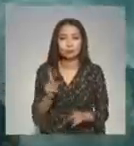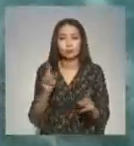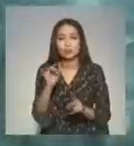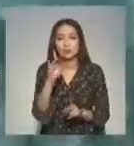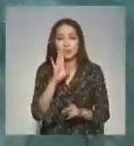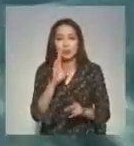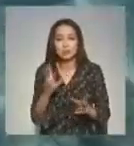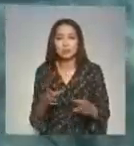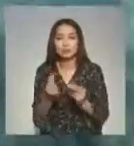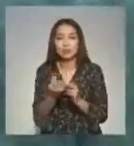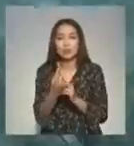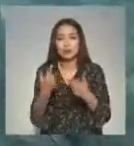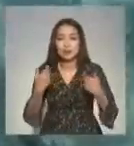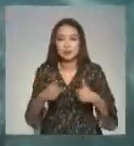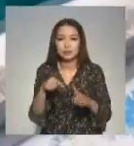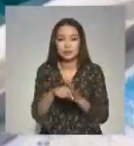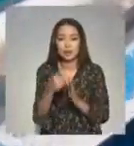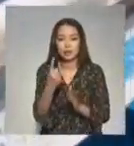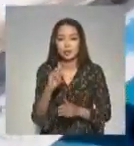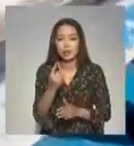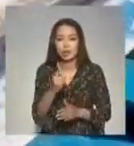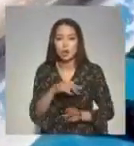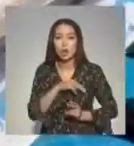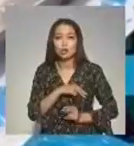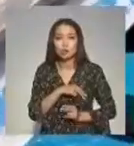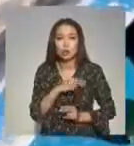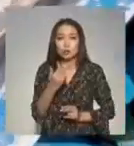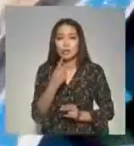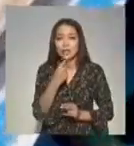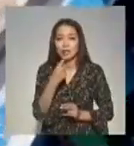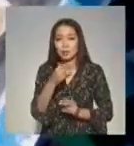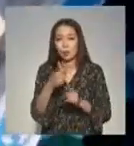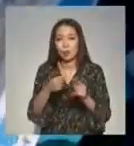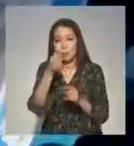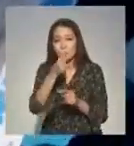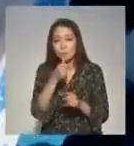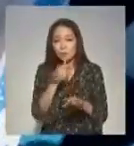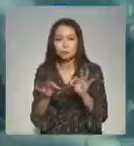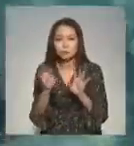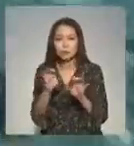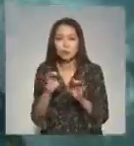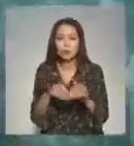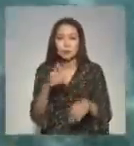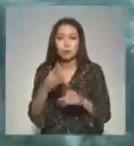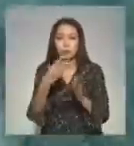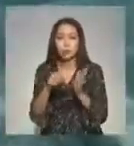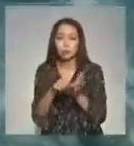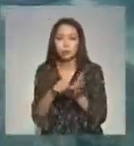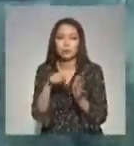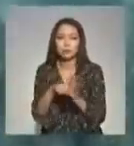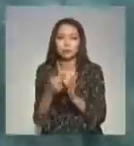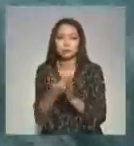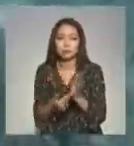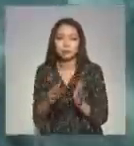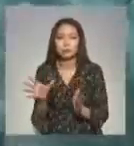вытащили 11 тел, в том числе одного ребенка. Сотрудники Красного полумесяца подобрали с пляжа еще 46 затонувших, и все они